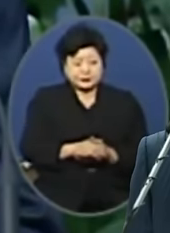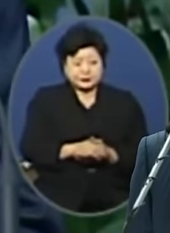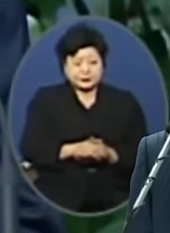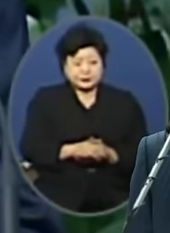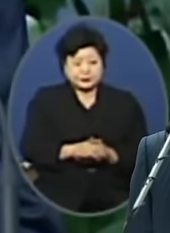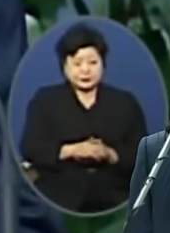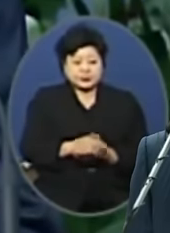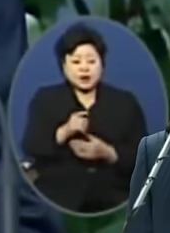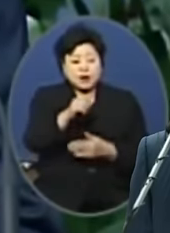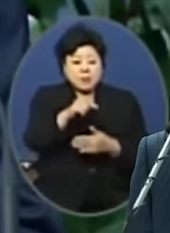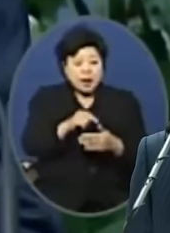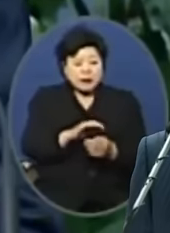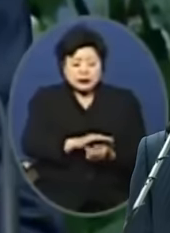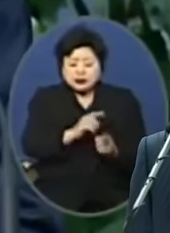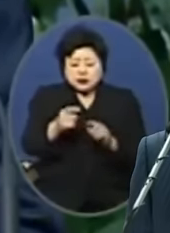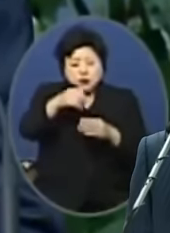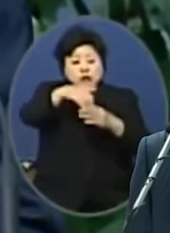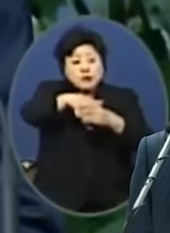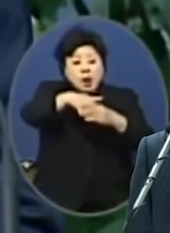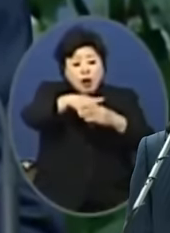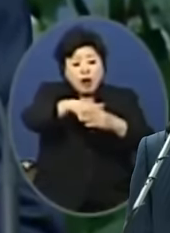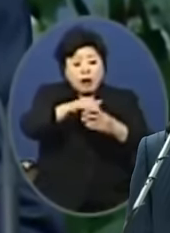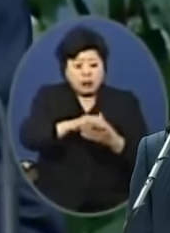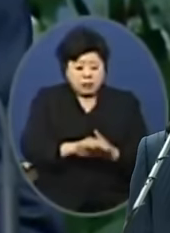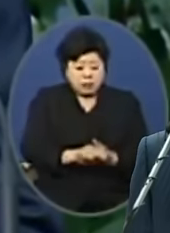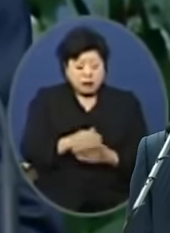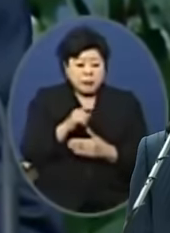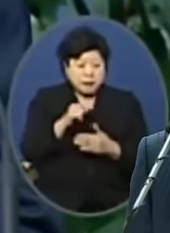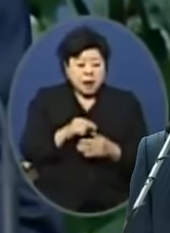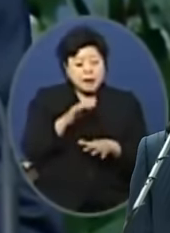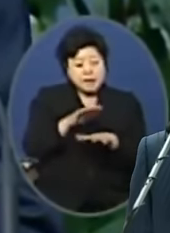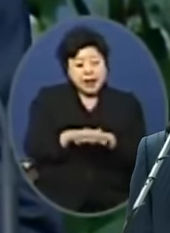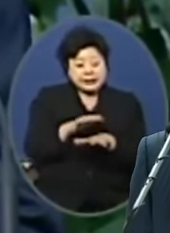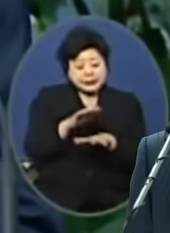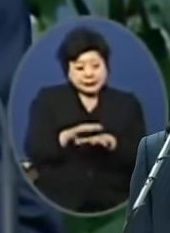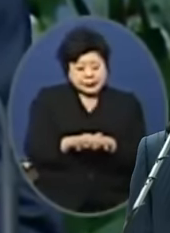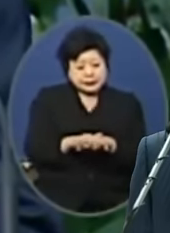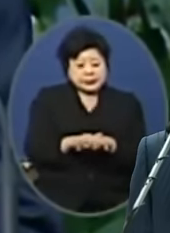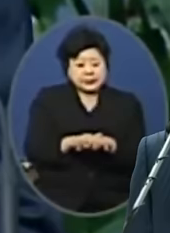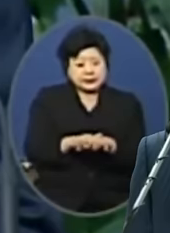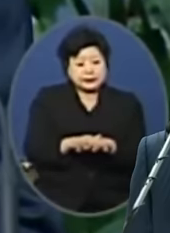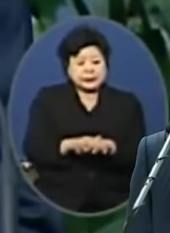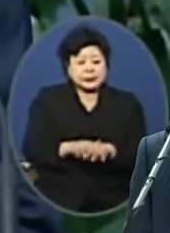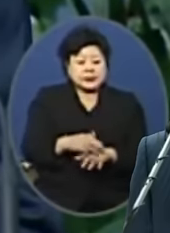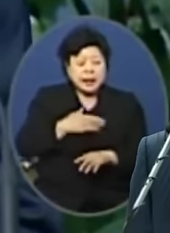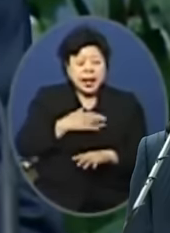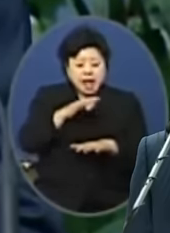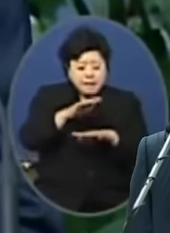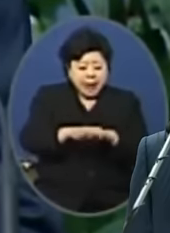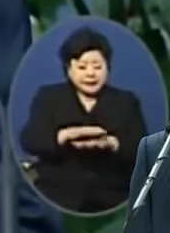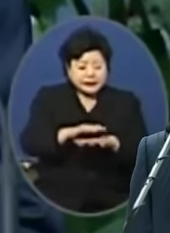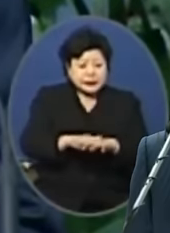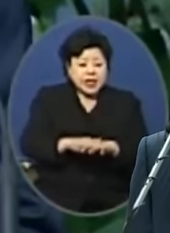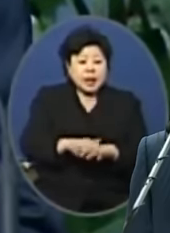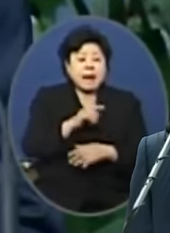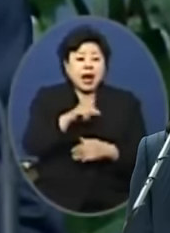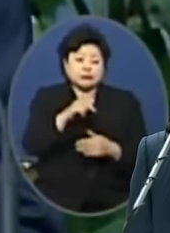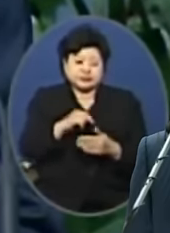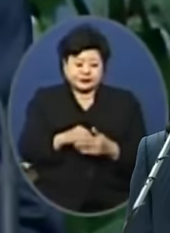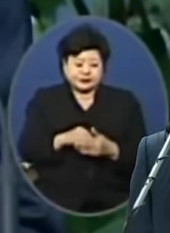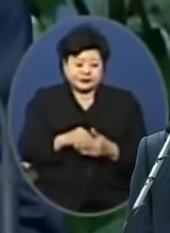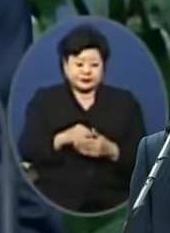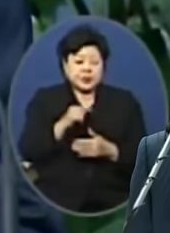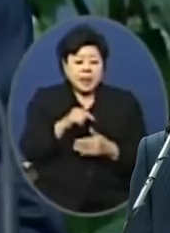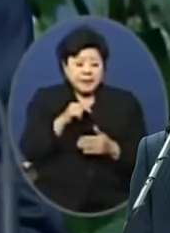네가 내 마음에 치료를 심는다. 우리 마음이 밭이다. 나무 밭이 아니고 내 밭은 내 마음인데